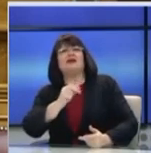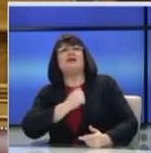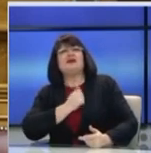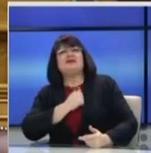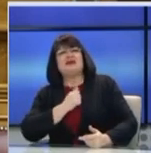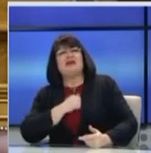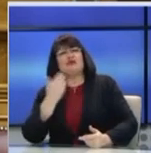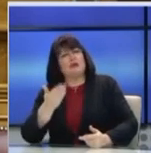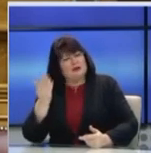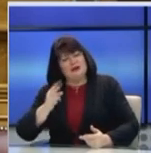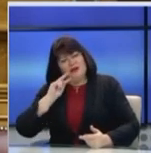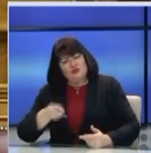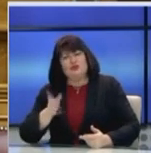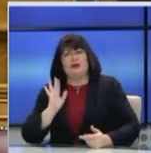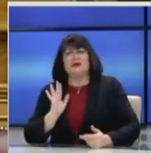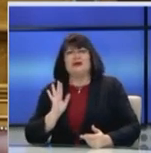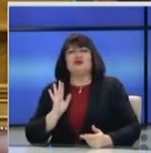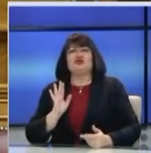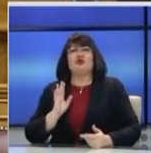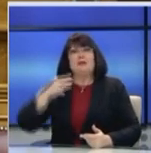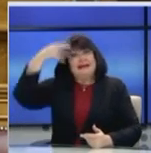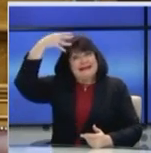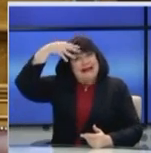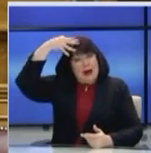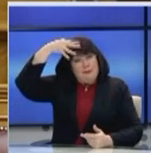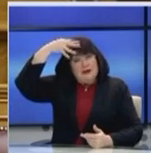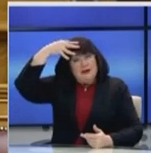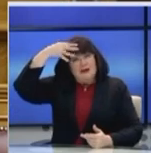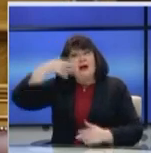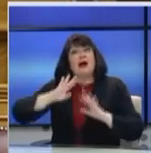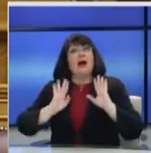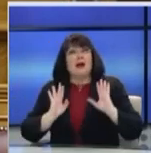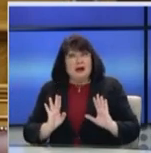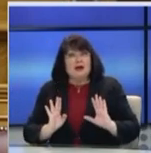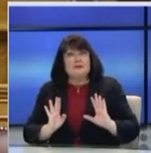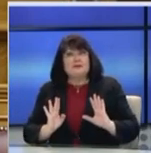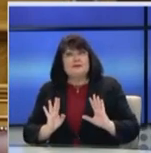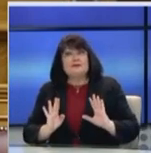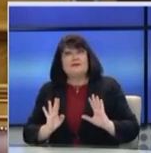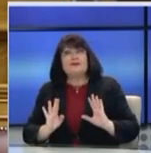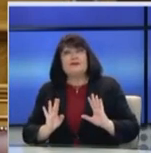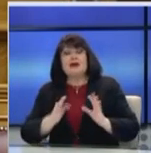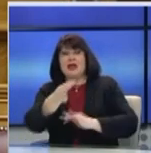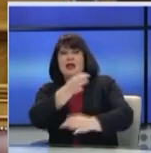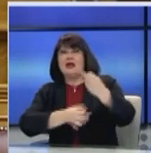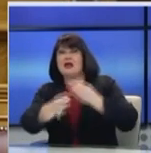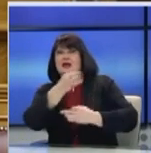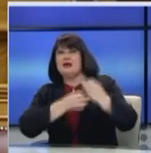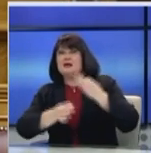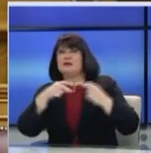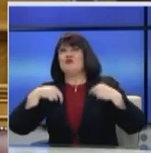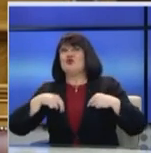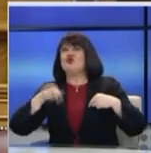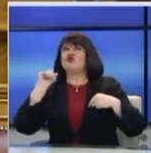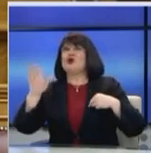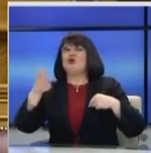κοσμοθεωρίας, θα έρθω και σε αυτό στη συνέχεια με τον απερχόμενο πρόεδρο Τραμπ. Δεν μπορείτε να αμφισβητήσετε όμως ότι οι δηλώσεις οι οποίες έγιναν από το